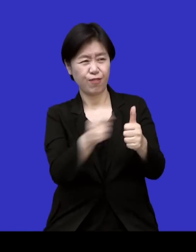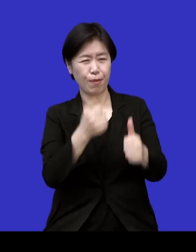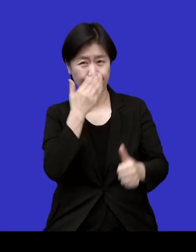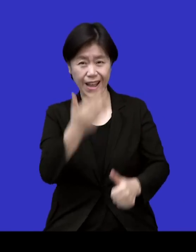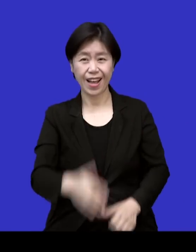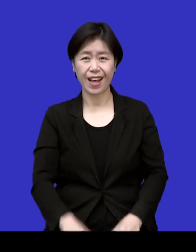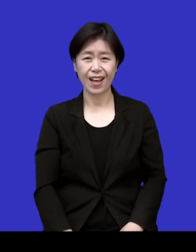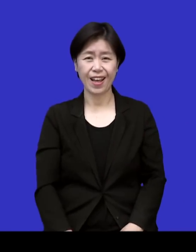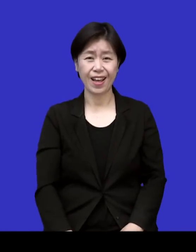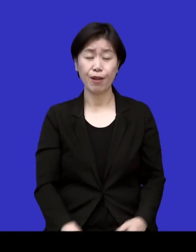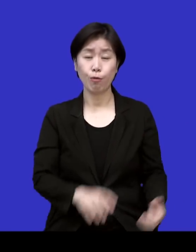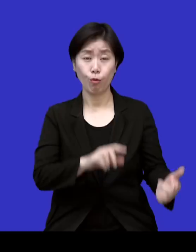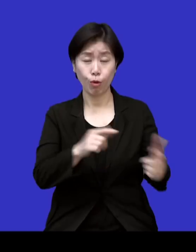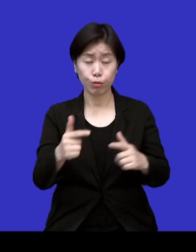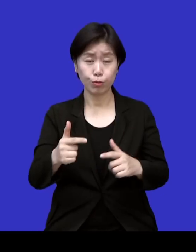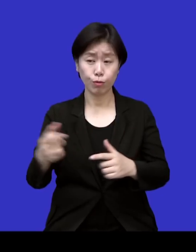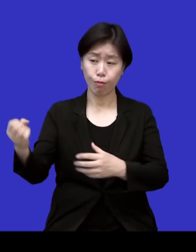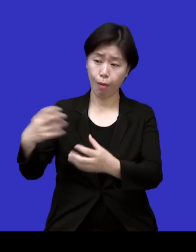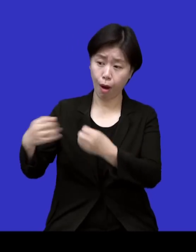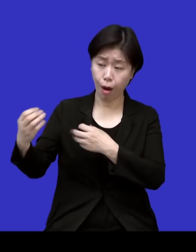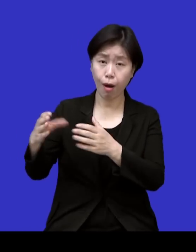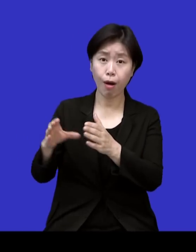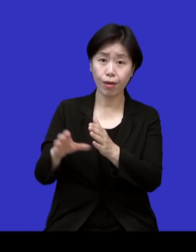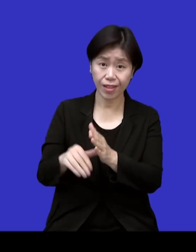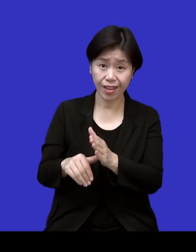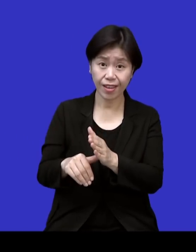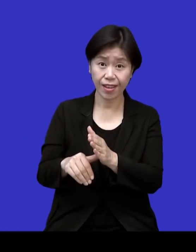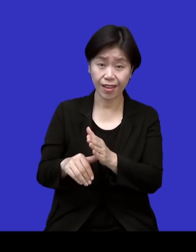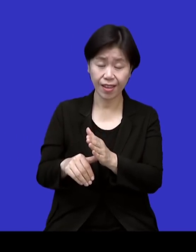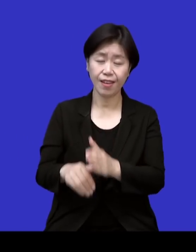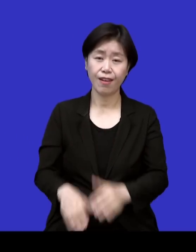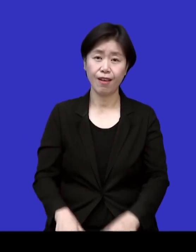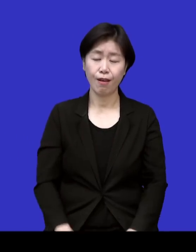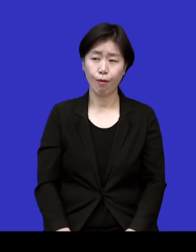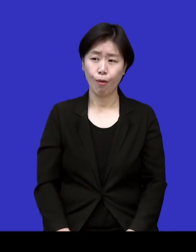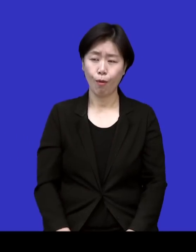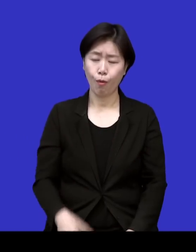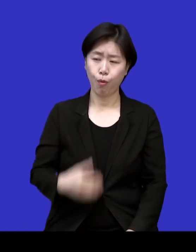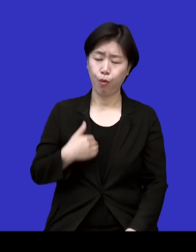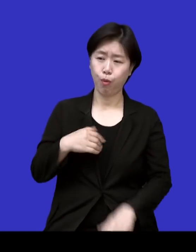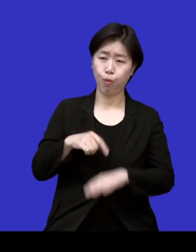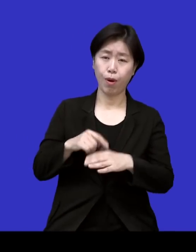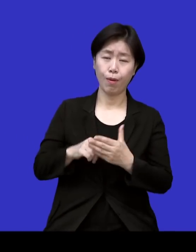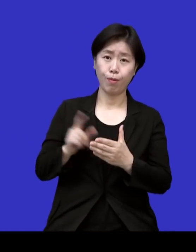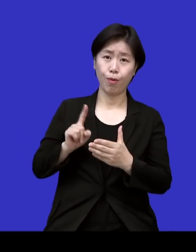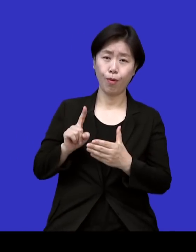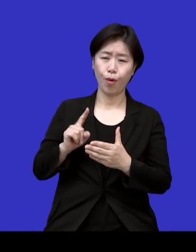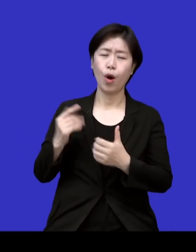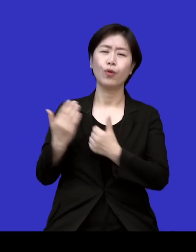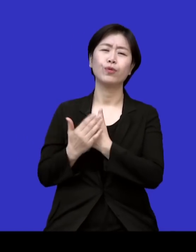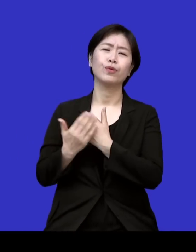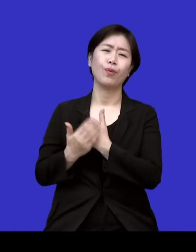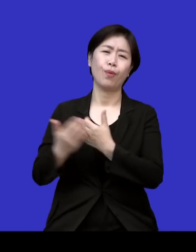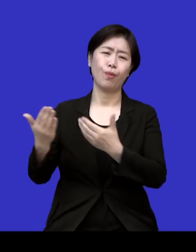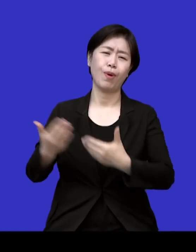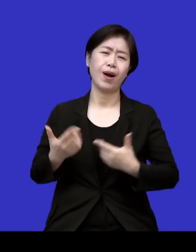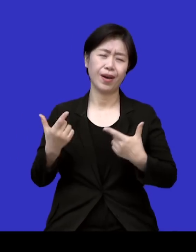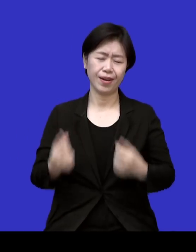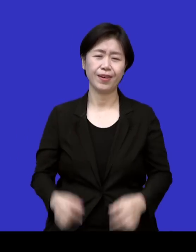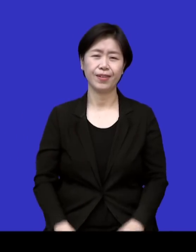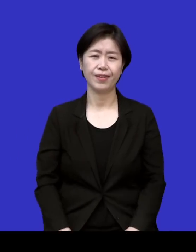막 이러는데, 어떻게 이제 저의 어린아이가 위로를 받는 느낌이었어요. 그래서 이제 저를